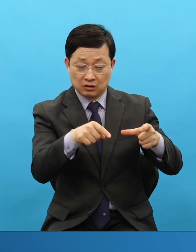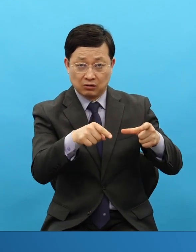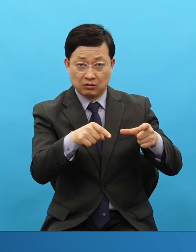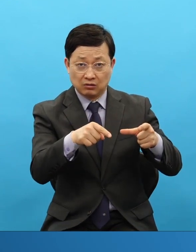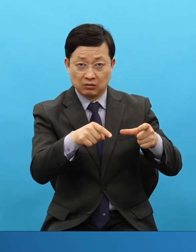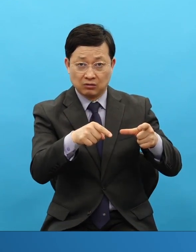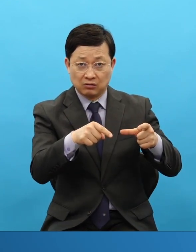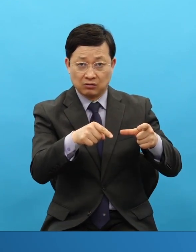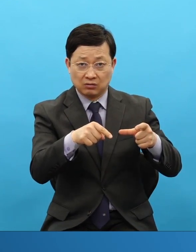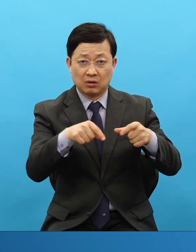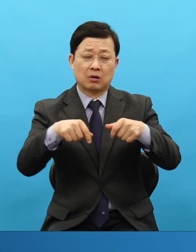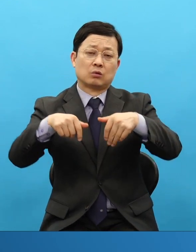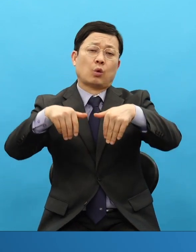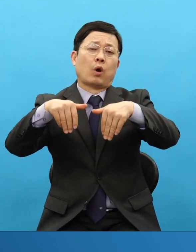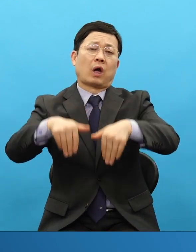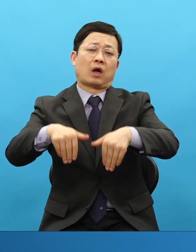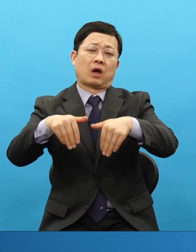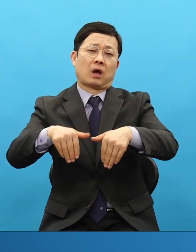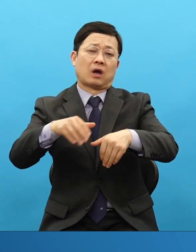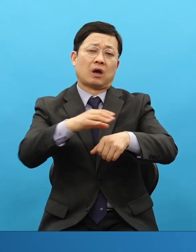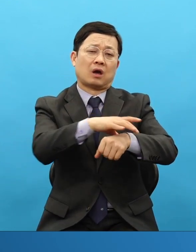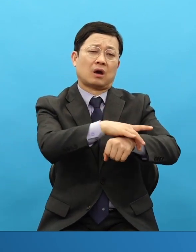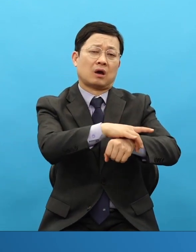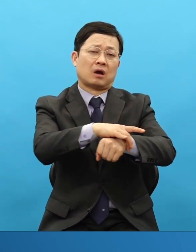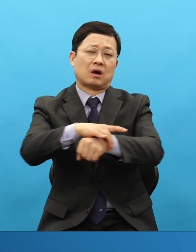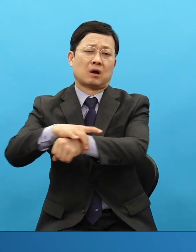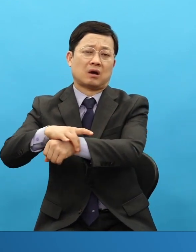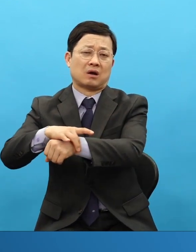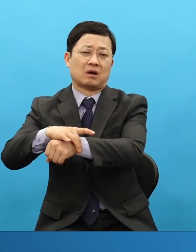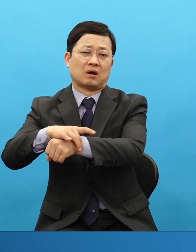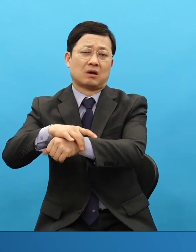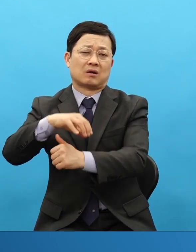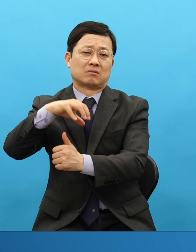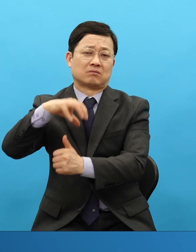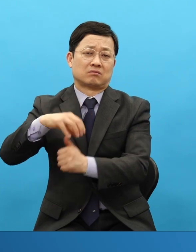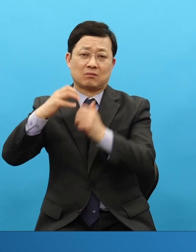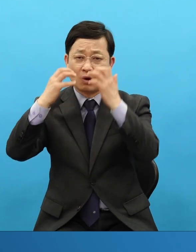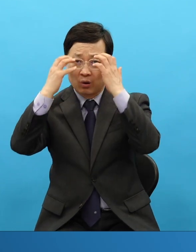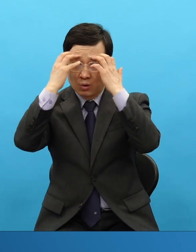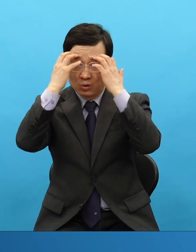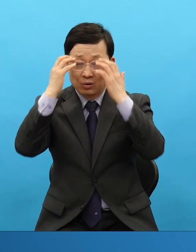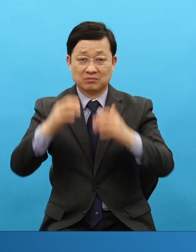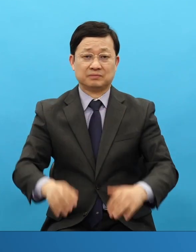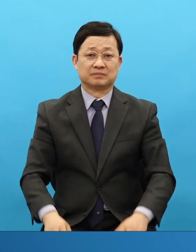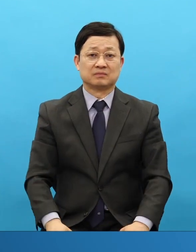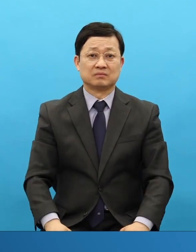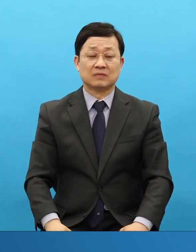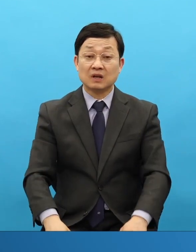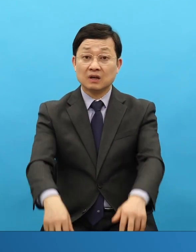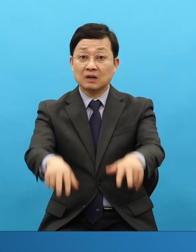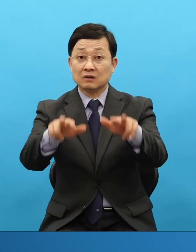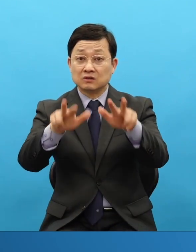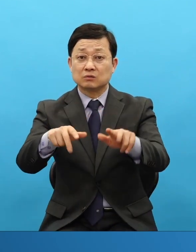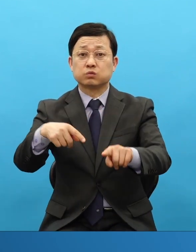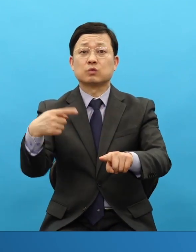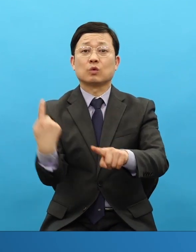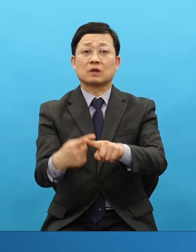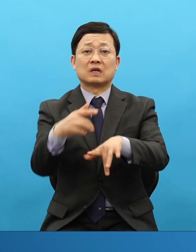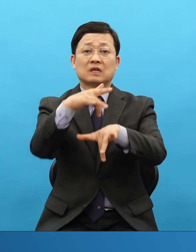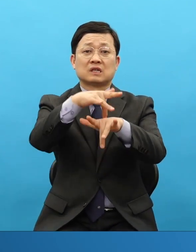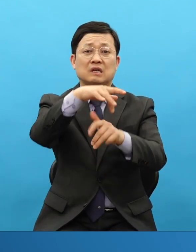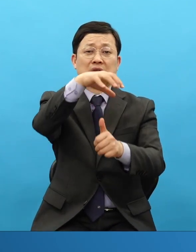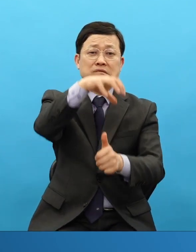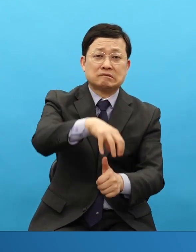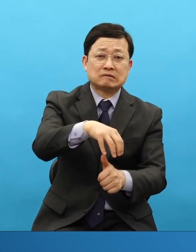노예됩니다. if we don't know evangelism and missions, then our children will become slaves. 지금 이미 사단의 노예하고 있잖아요.